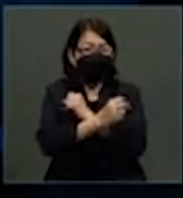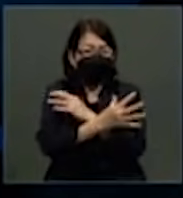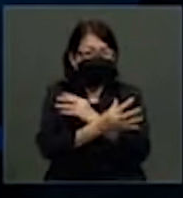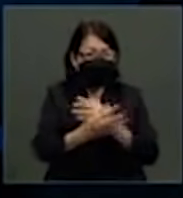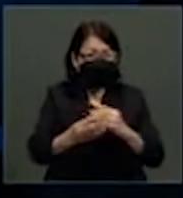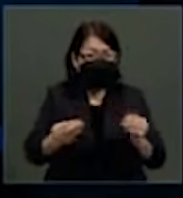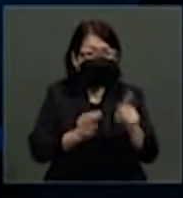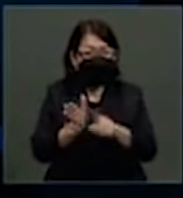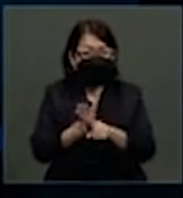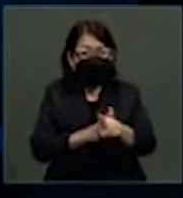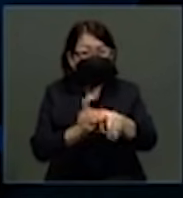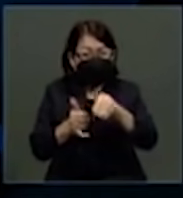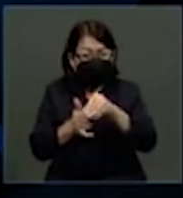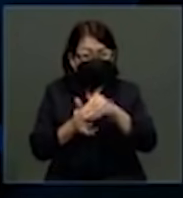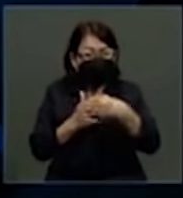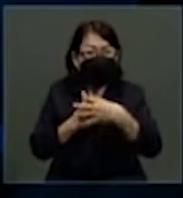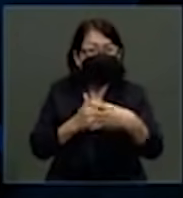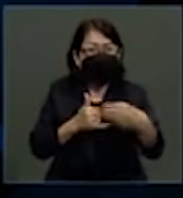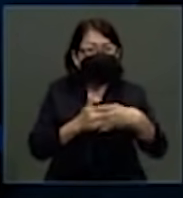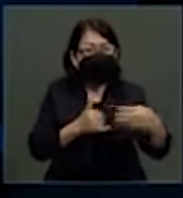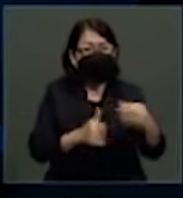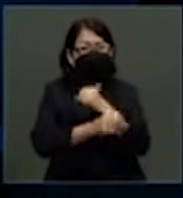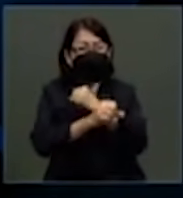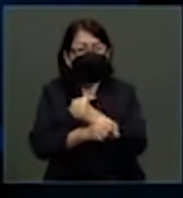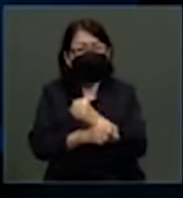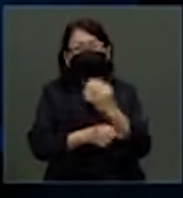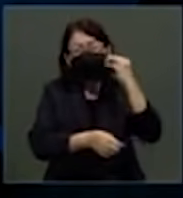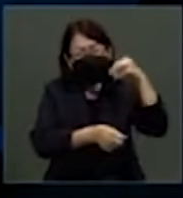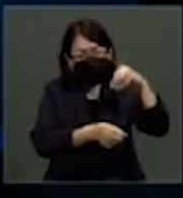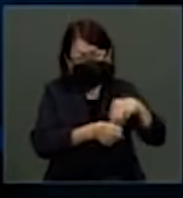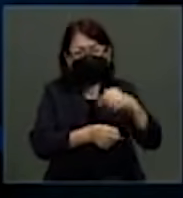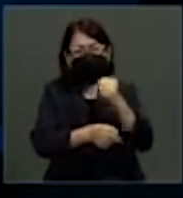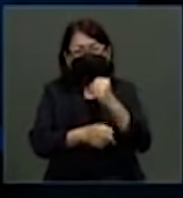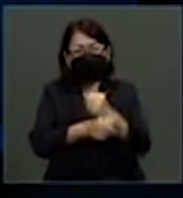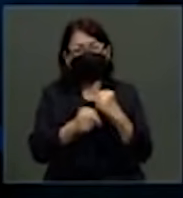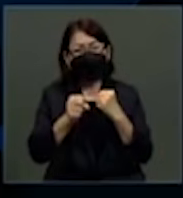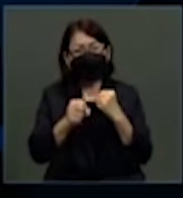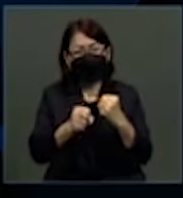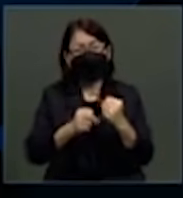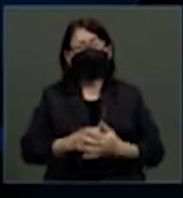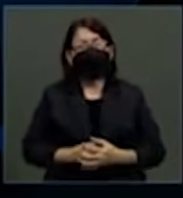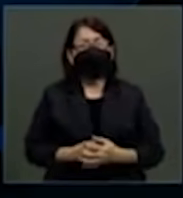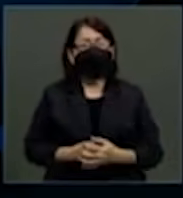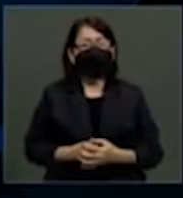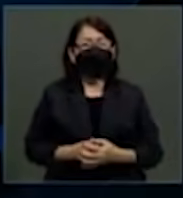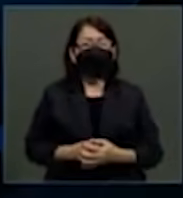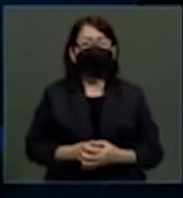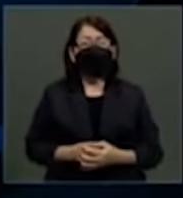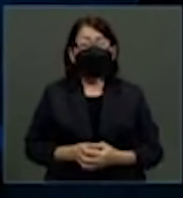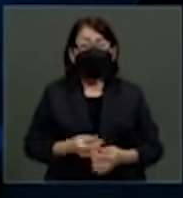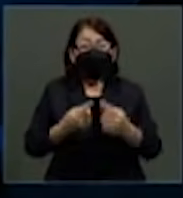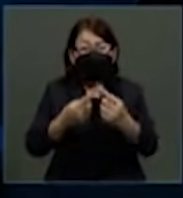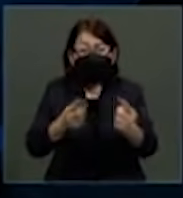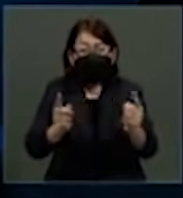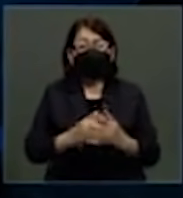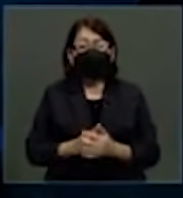ของเจ้าหน้าที่และบุคลากรที่อยู่ในความรับผิดชอบและป้องกันการลดและลดโอกาสเสี่ยงต่อการแพร่ระบ